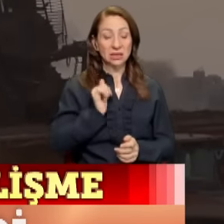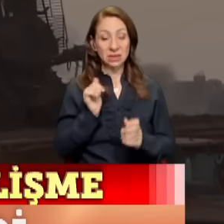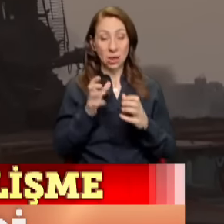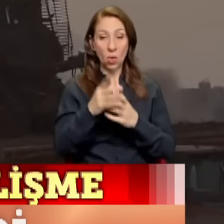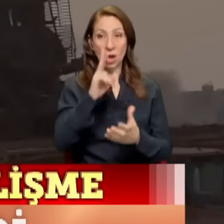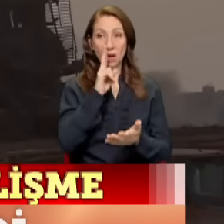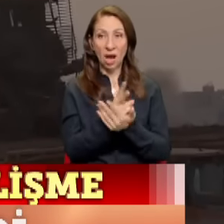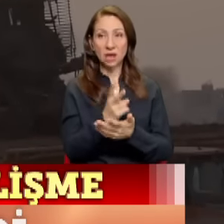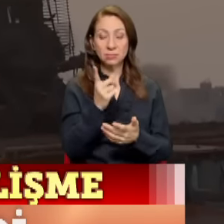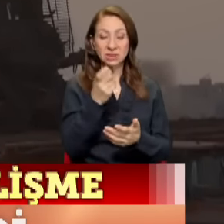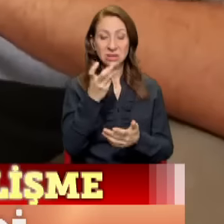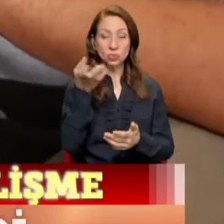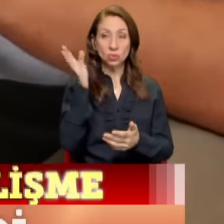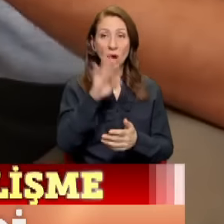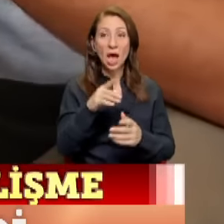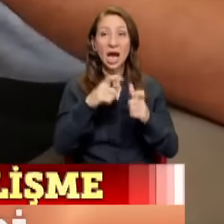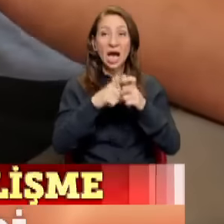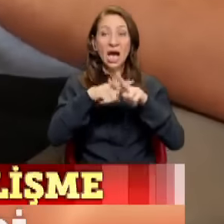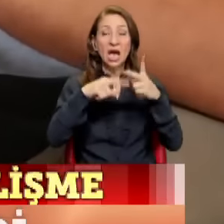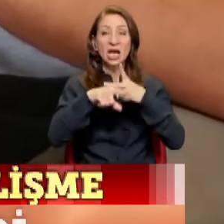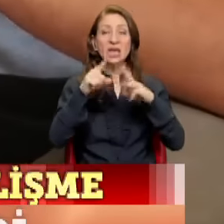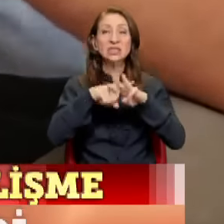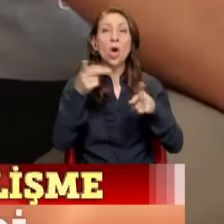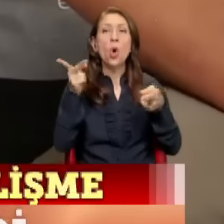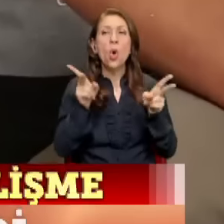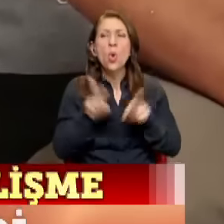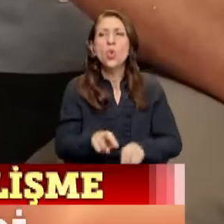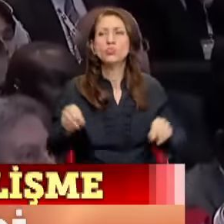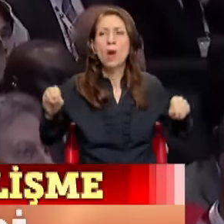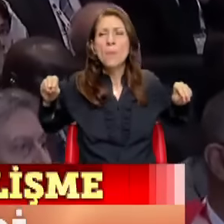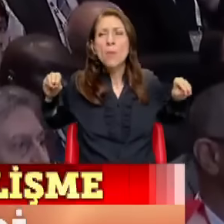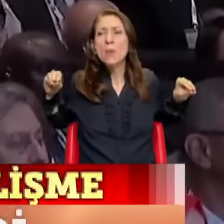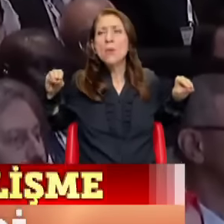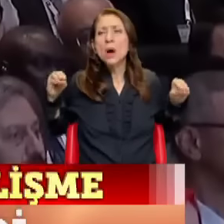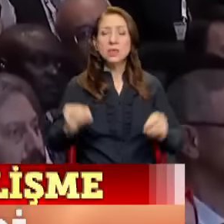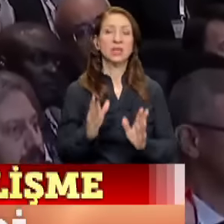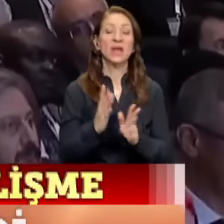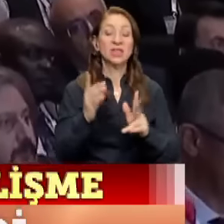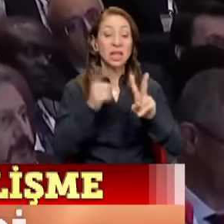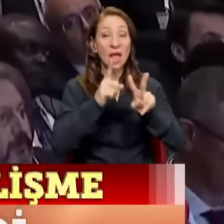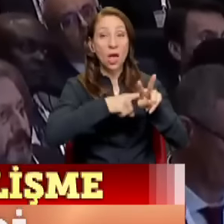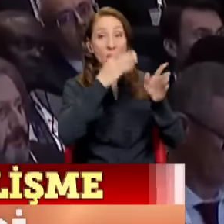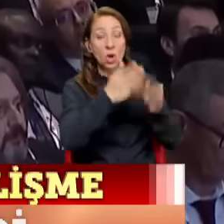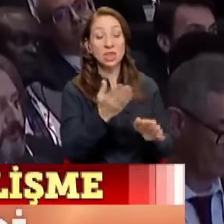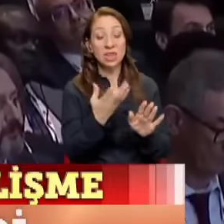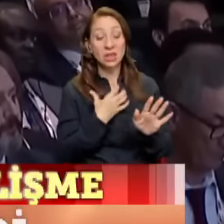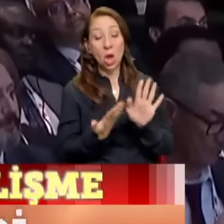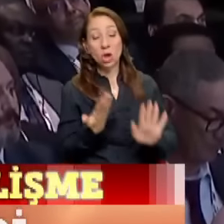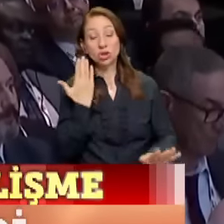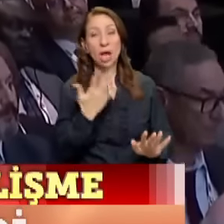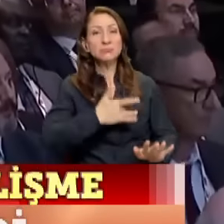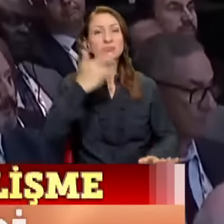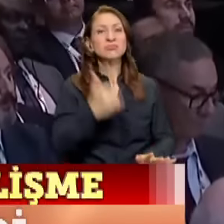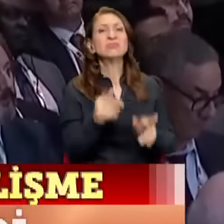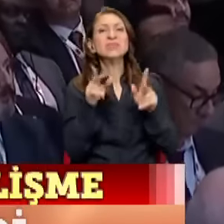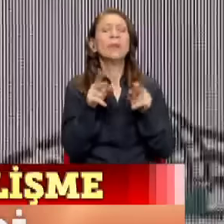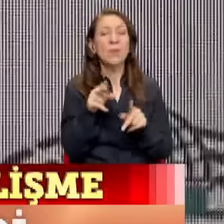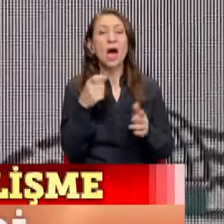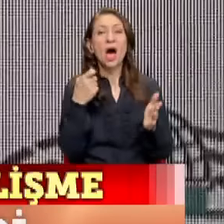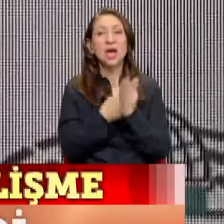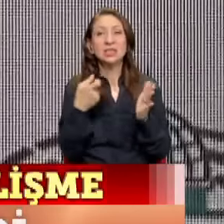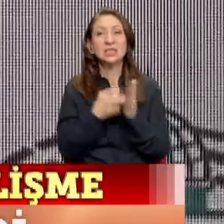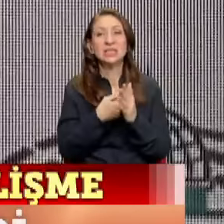o karardan saatler sonra da Gazze'ye ölüm yağdırmaya devam etti netenyahu kendisinden önceki caniler gibi